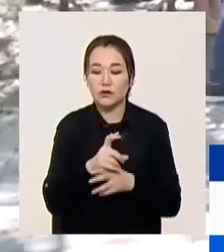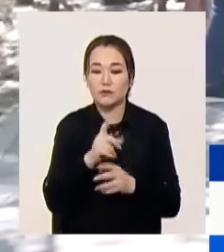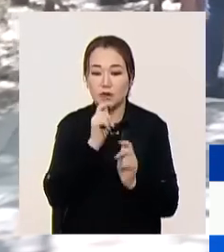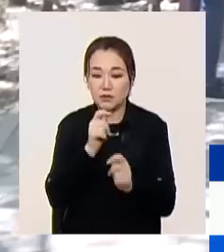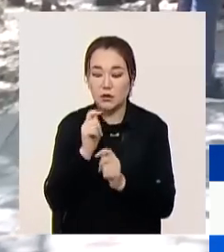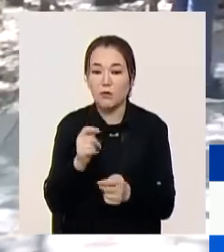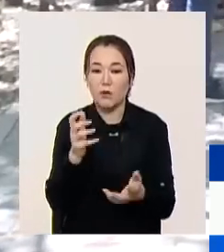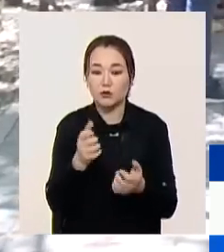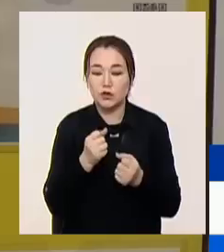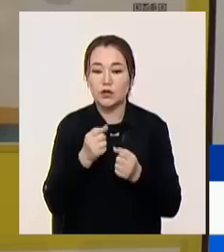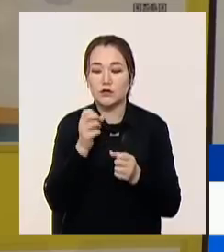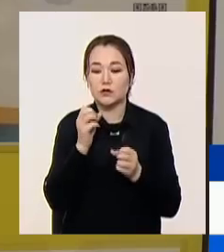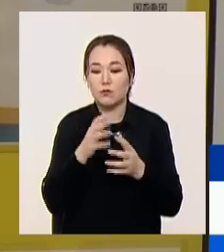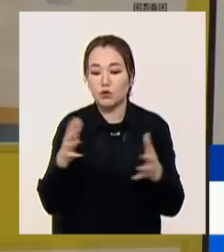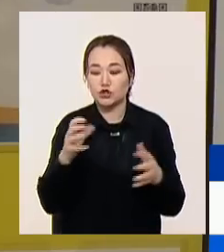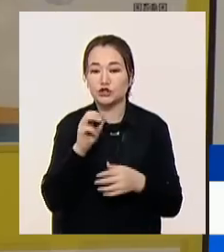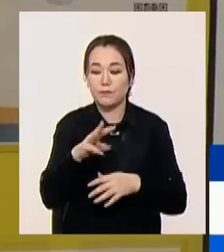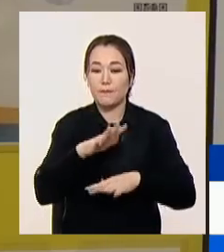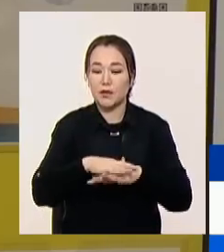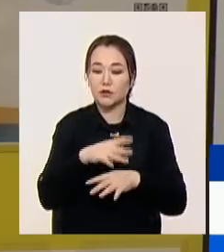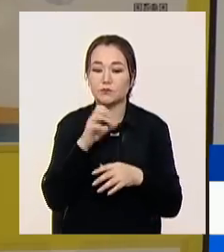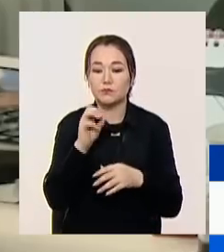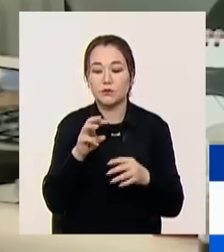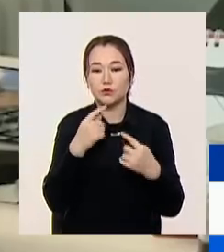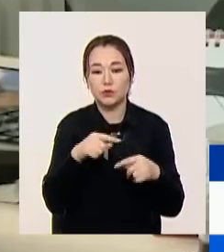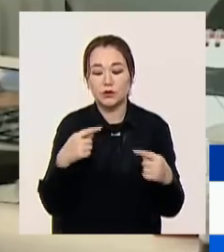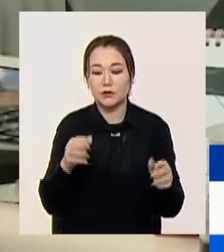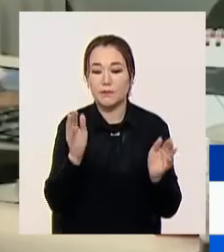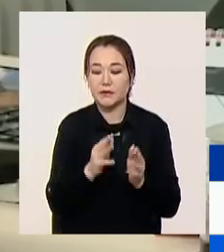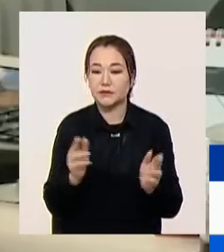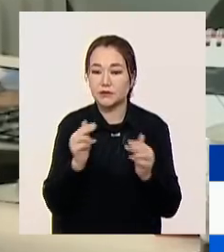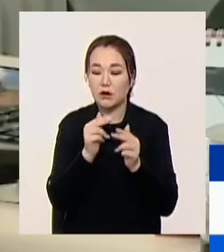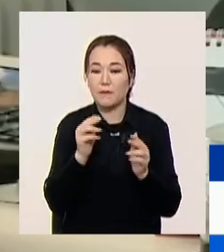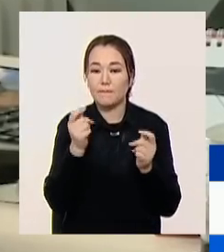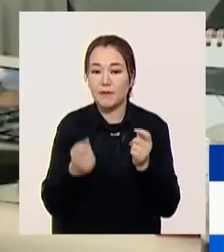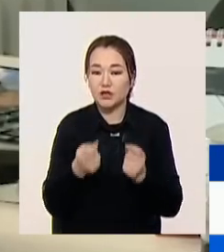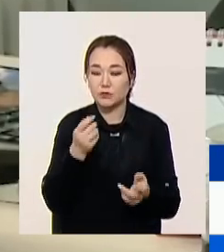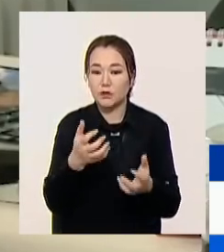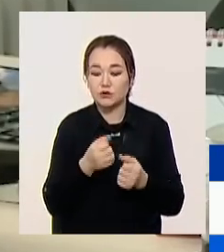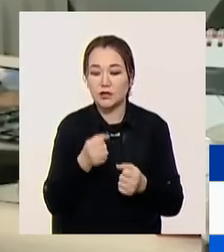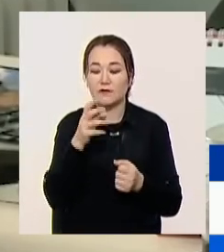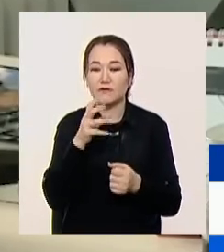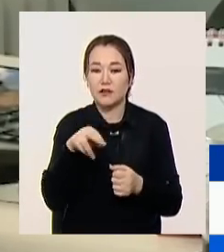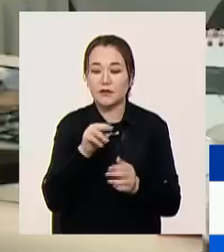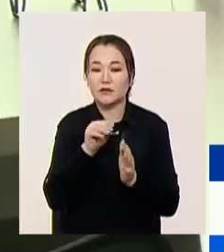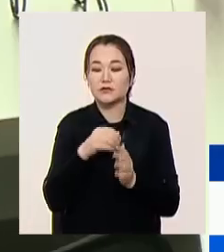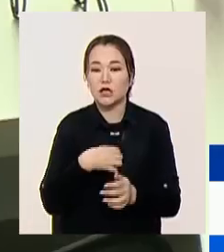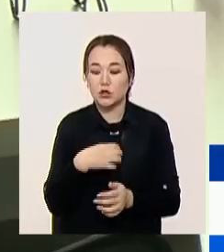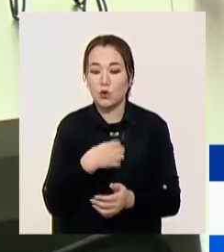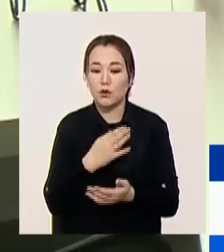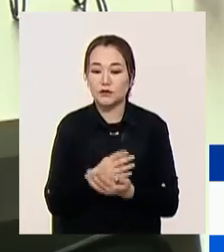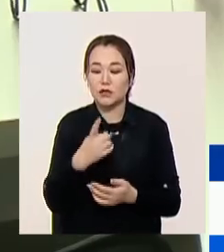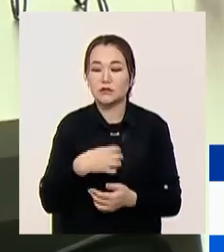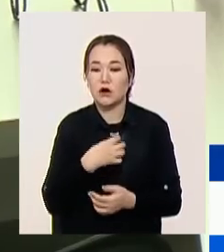получали больше, чем в банках, но меньше, чем в других финансовых пирамидах. В договоре было указано, что вклады застрахованы в одной из